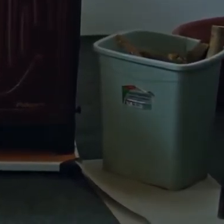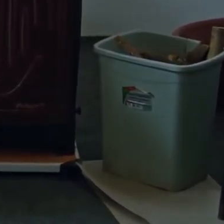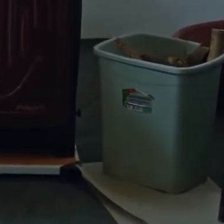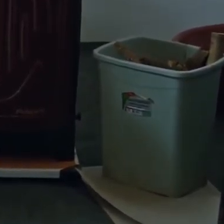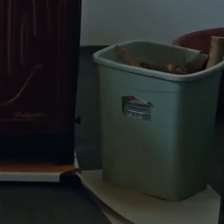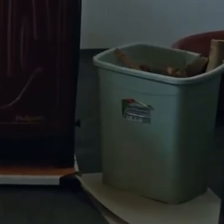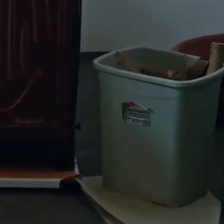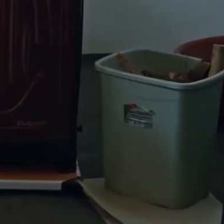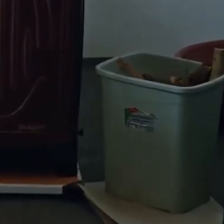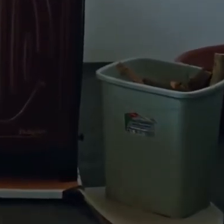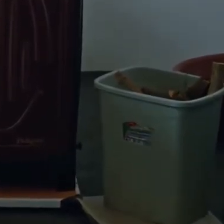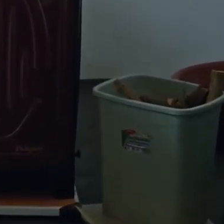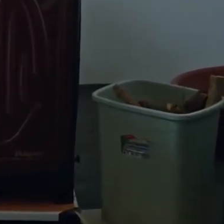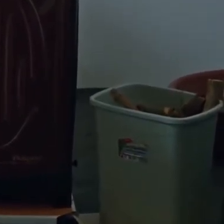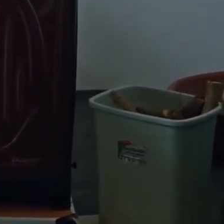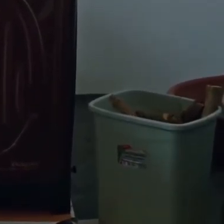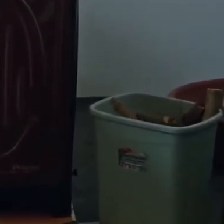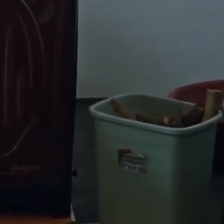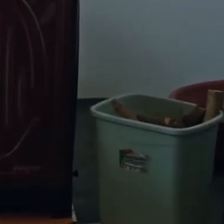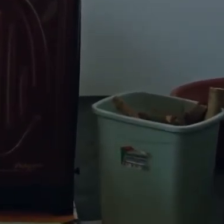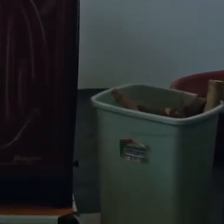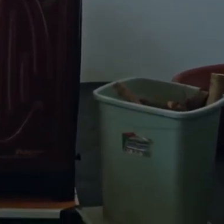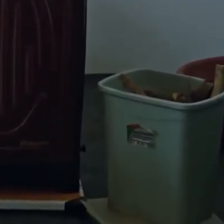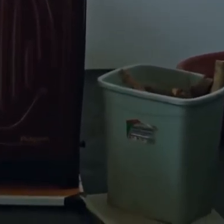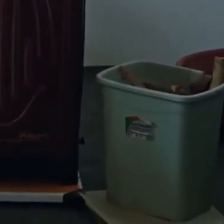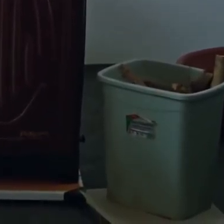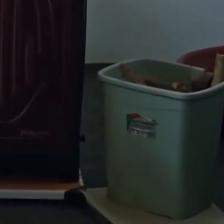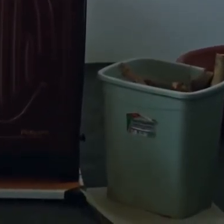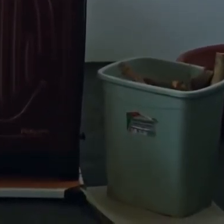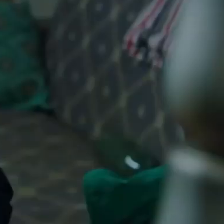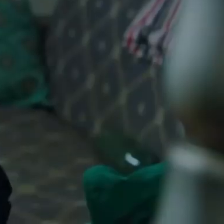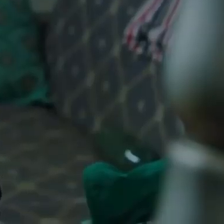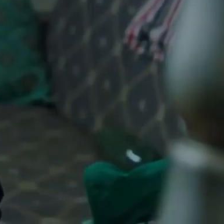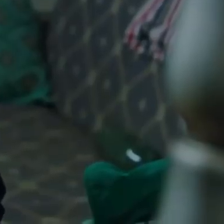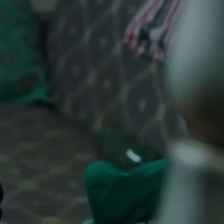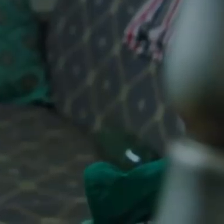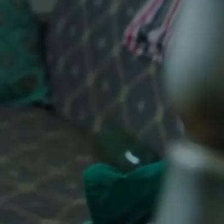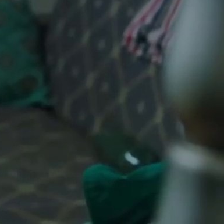Bir gazete daha buruşturdu ama almadı. Yaktığı kibriti sobaya attı.